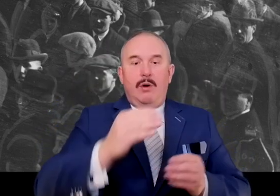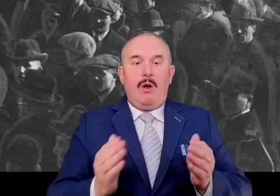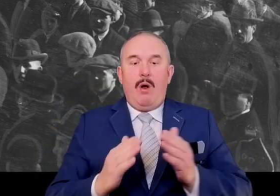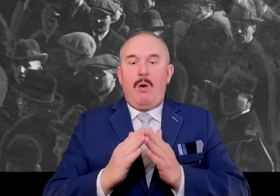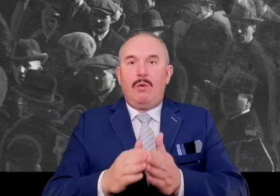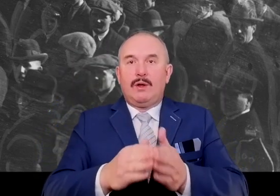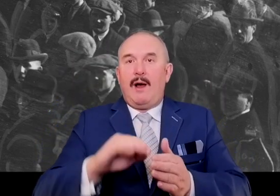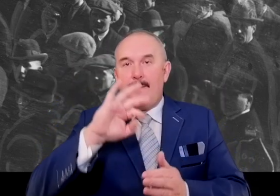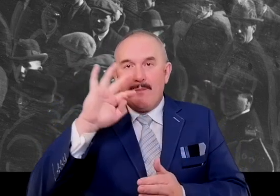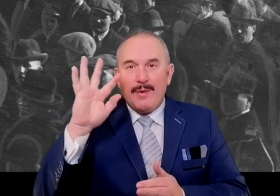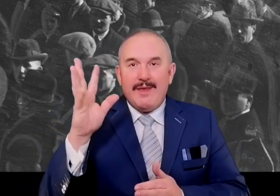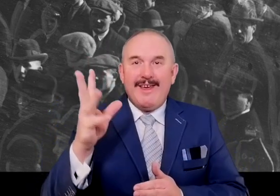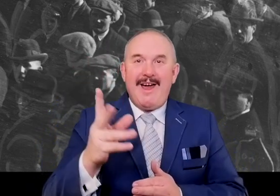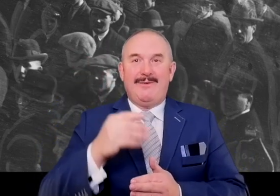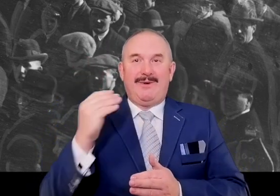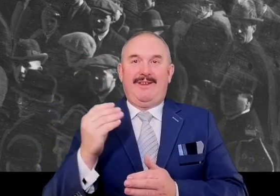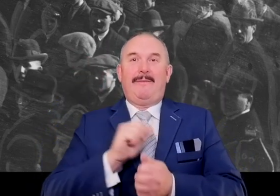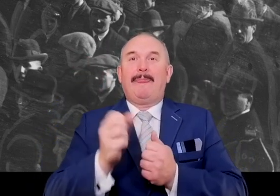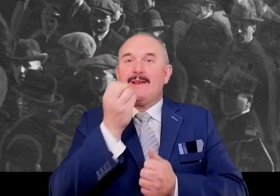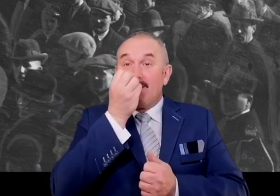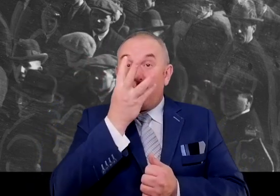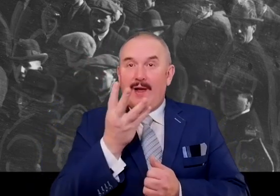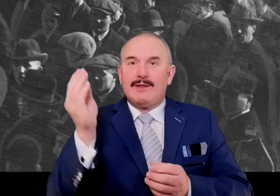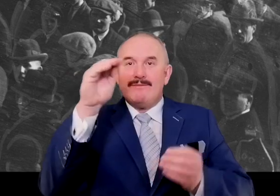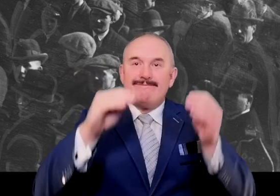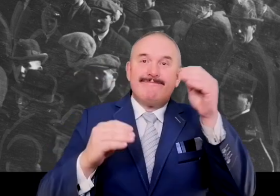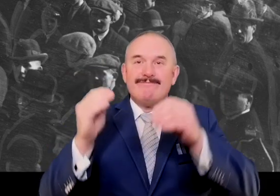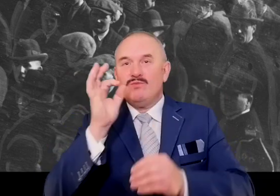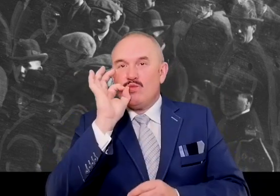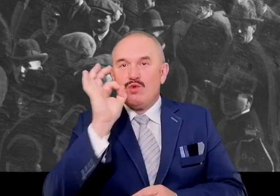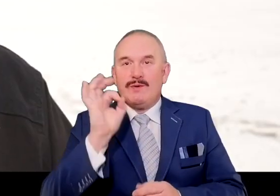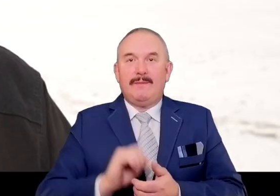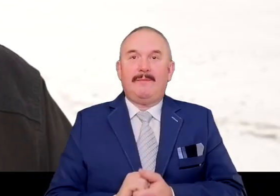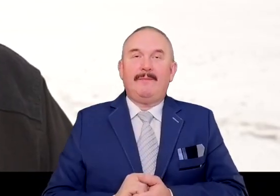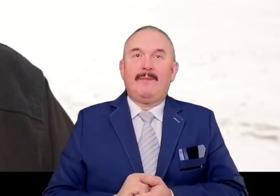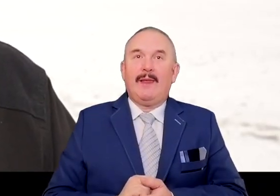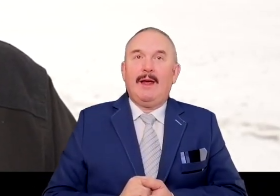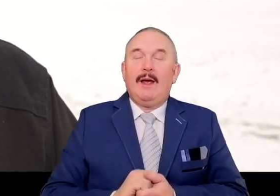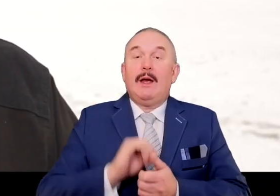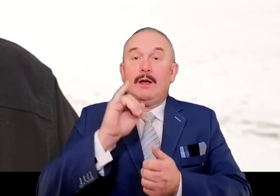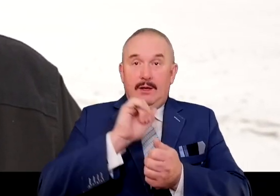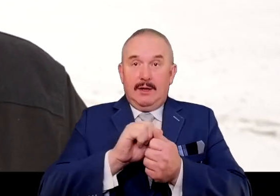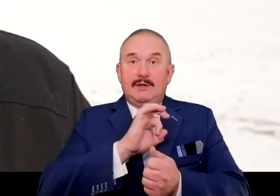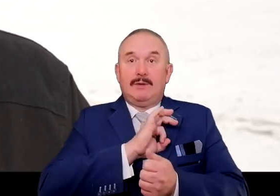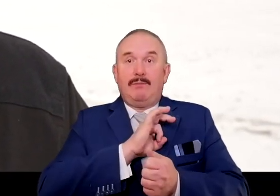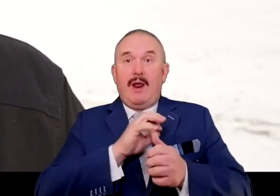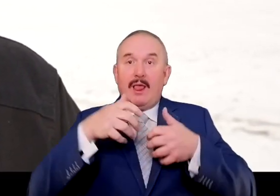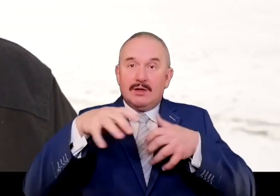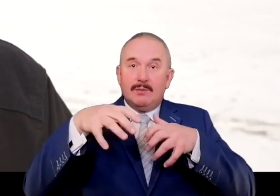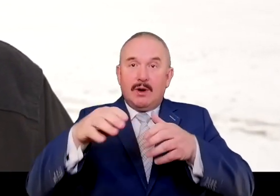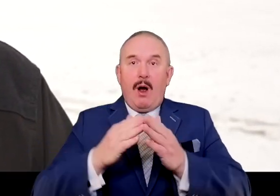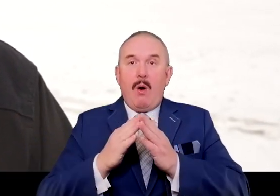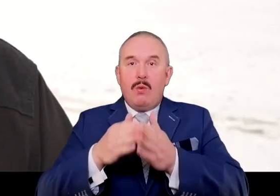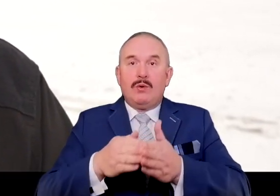rybackie bardzo uroczyście, ozdabiają je kwiatami i odbywają tutaj pielgrzymkę